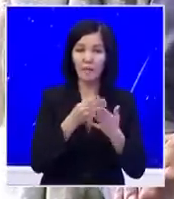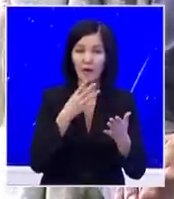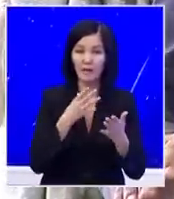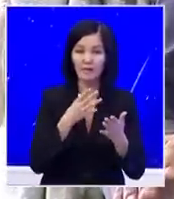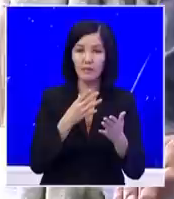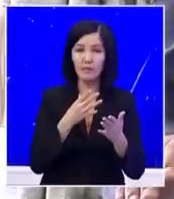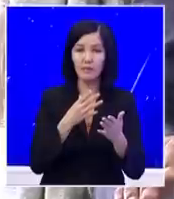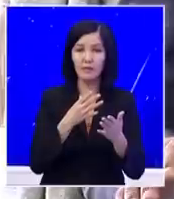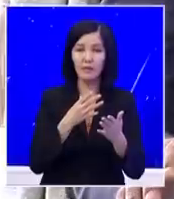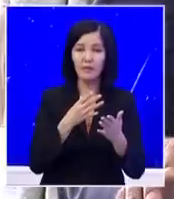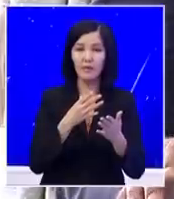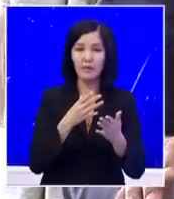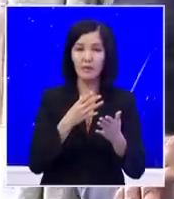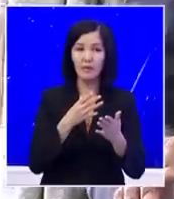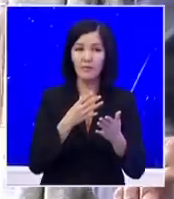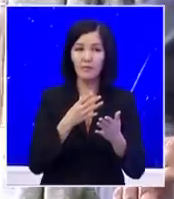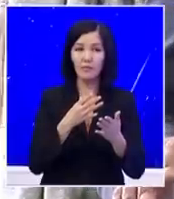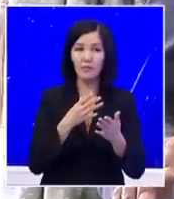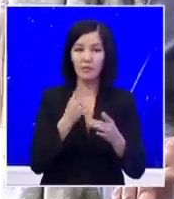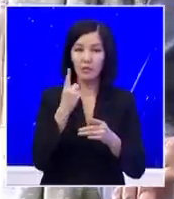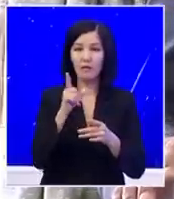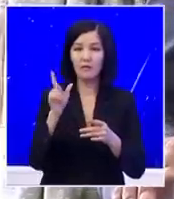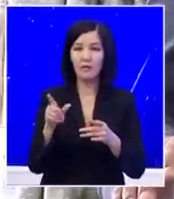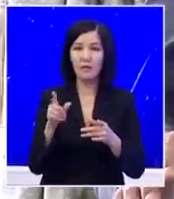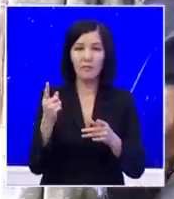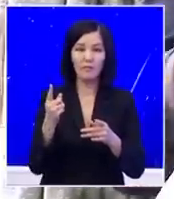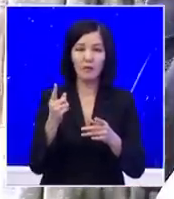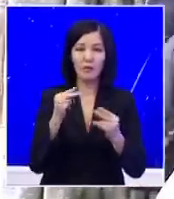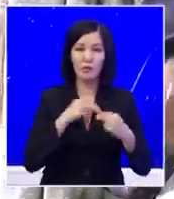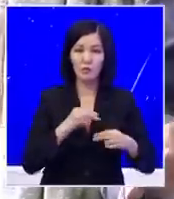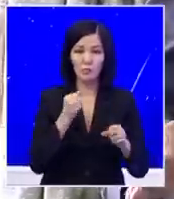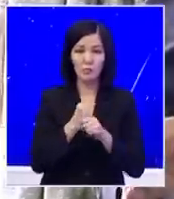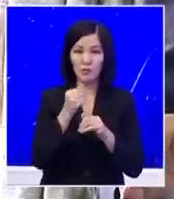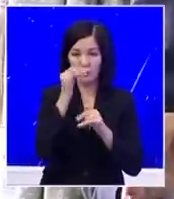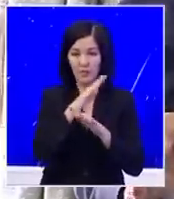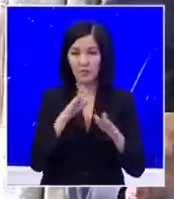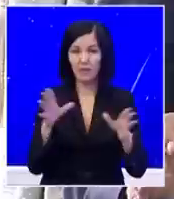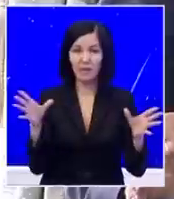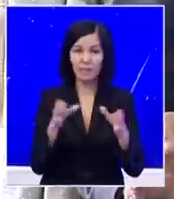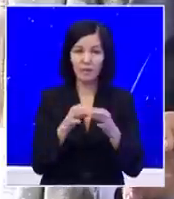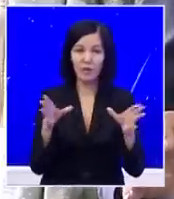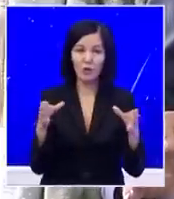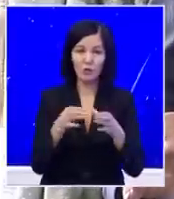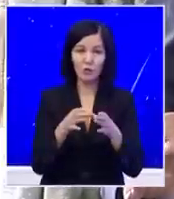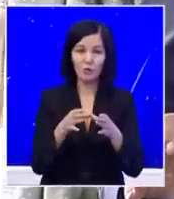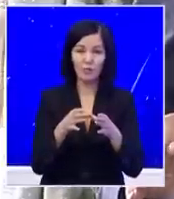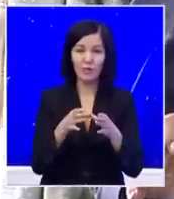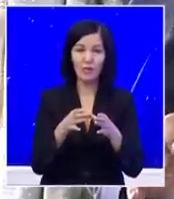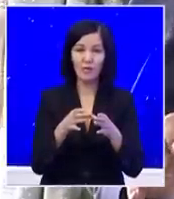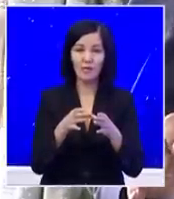Енді қара басымның еңбегі емес, жалғыз адам ештеңе жасай алмайды. Бір департаменттің қолынан ештеңе келмейді. Барлықтар осы ер